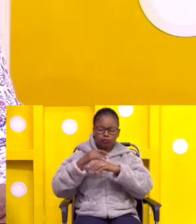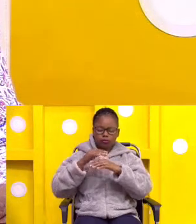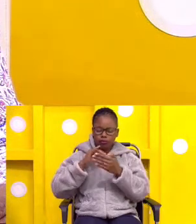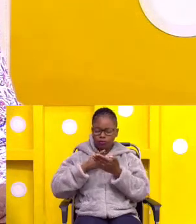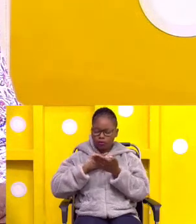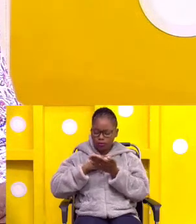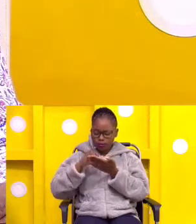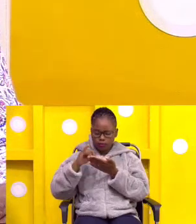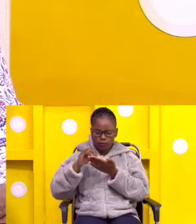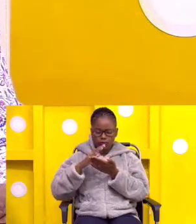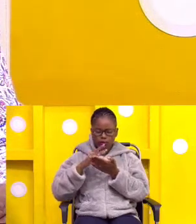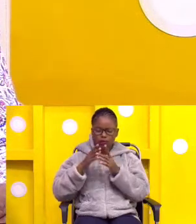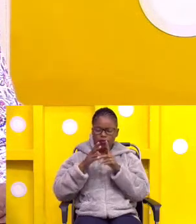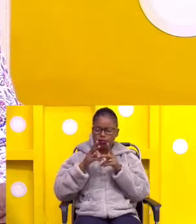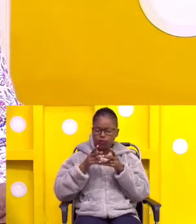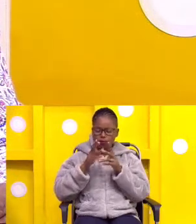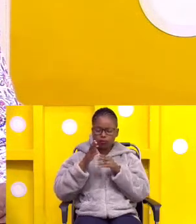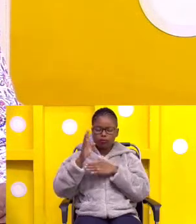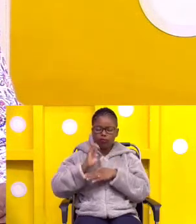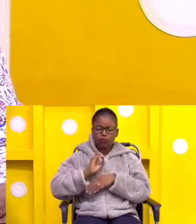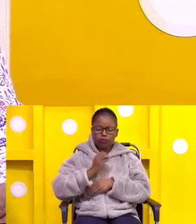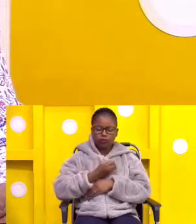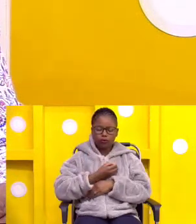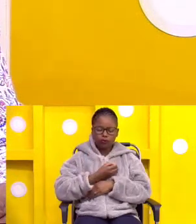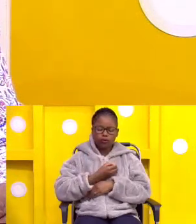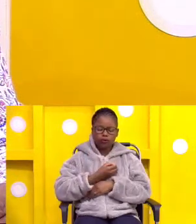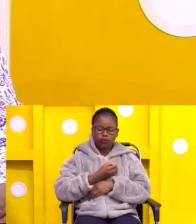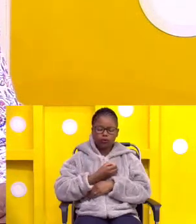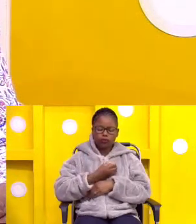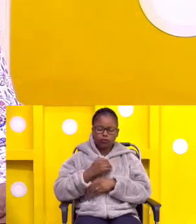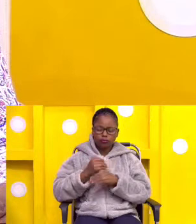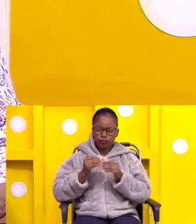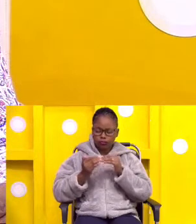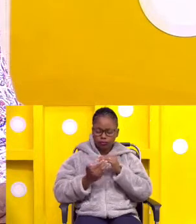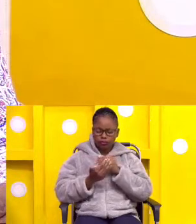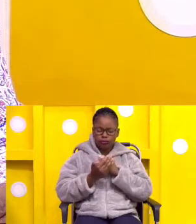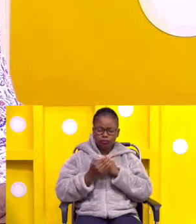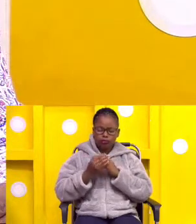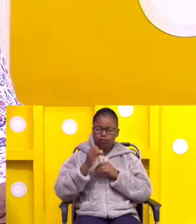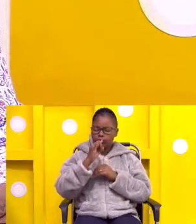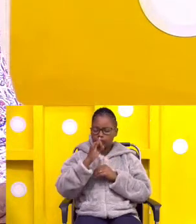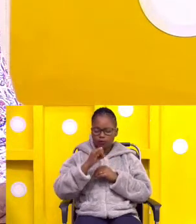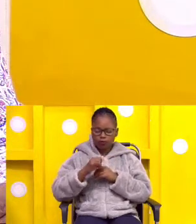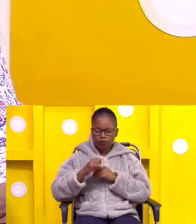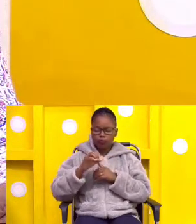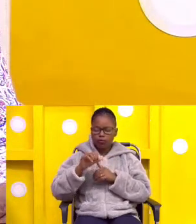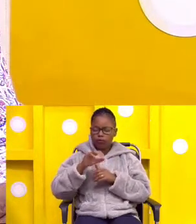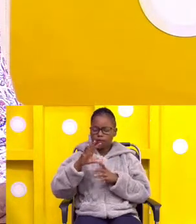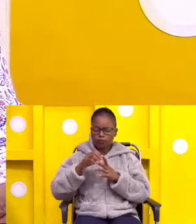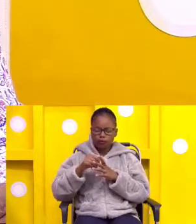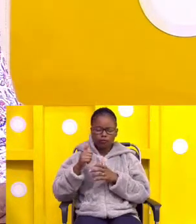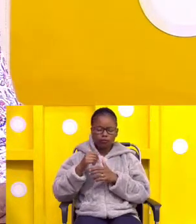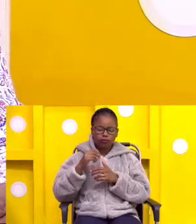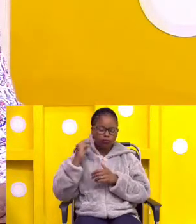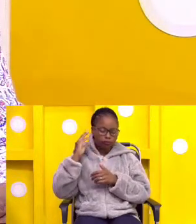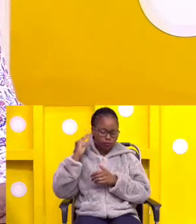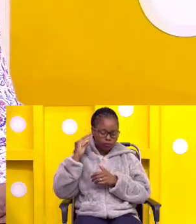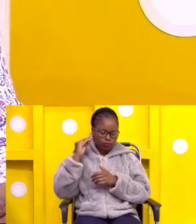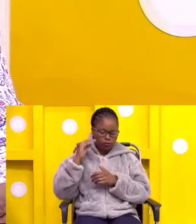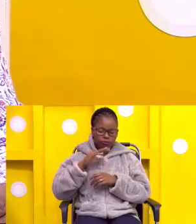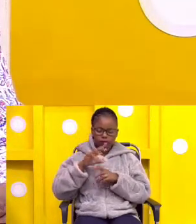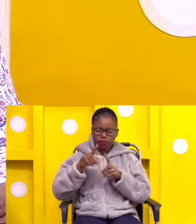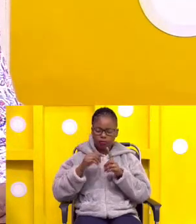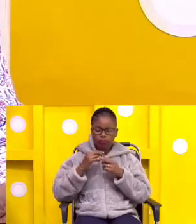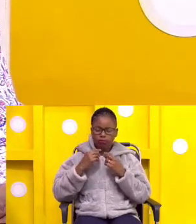rũci-inĩ rũrũ na wee nĩwe Ngai witũ. Ngai icio ingĩ ciothe ti Ngai na itiaragia na itihihagia ona